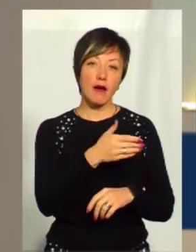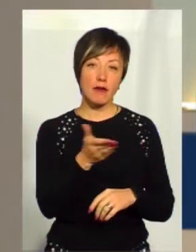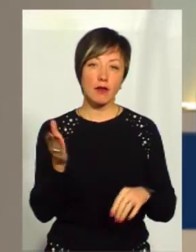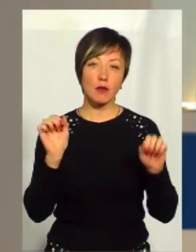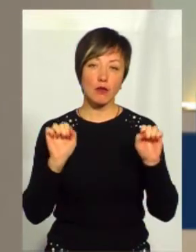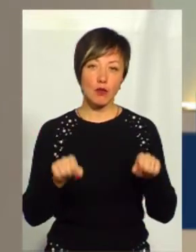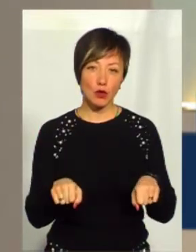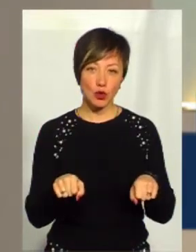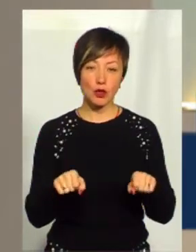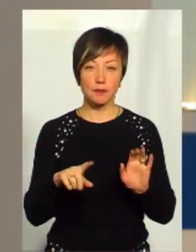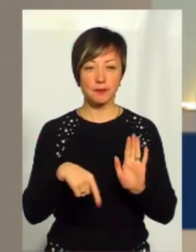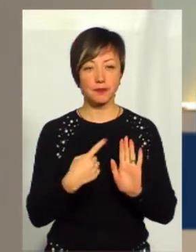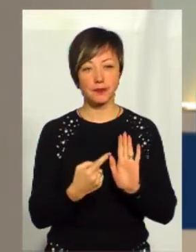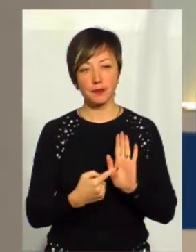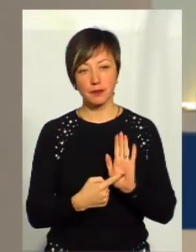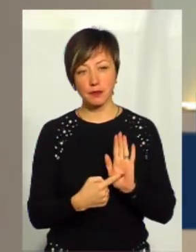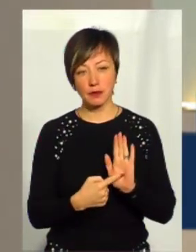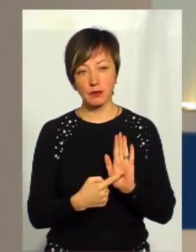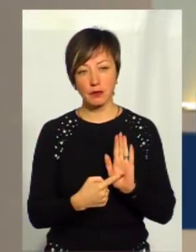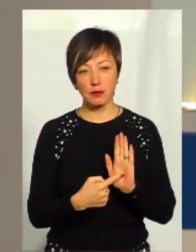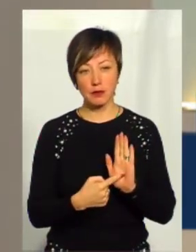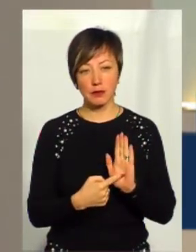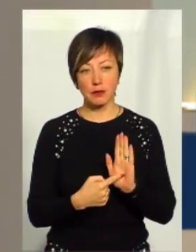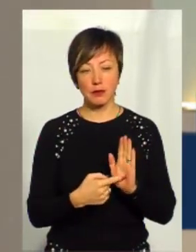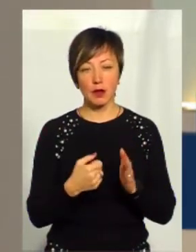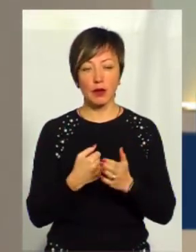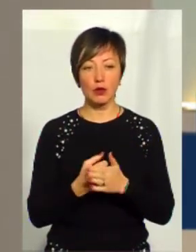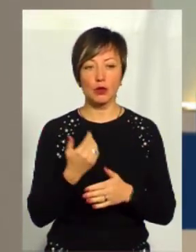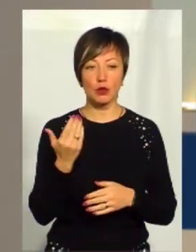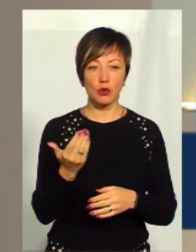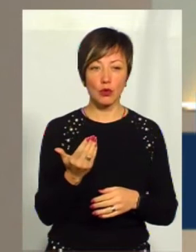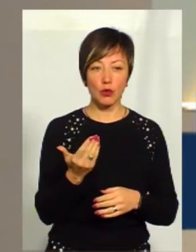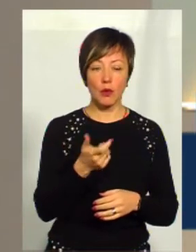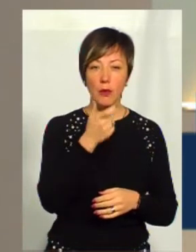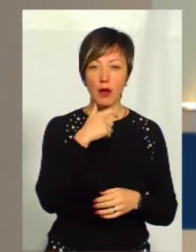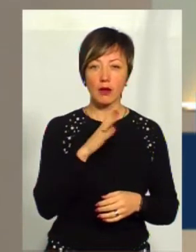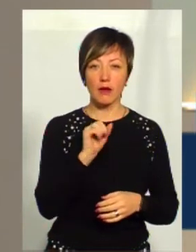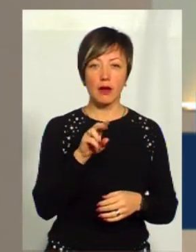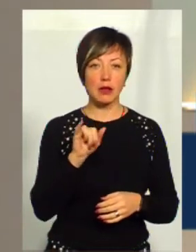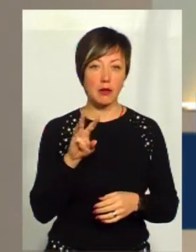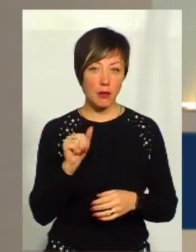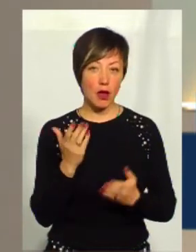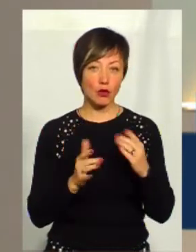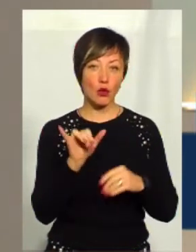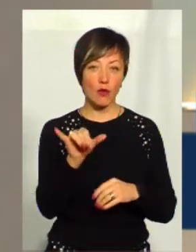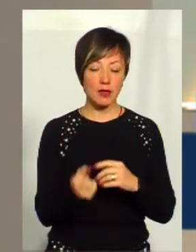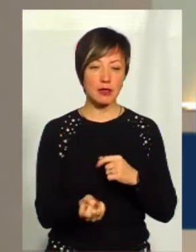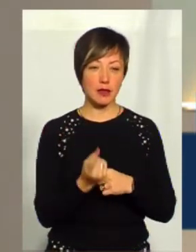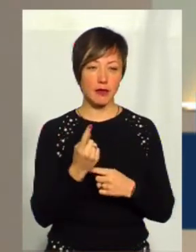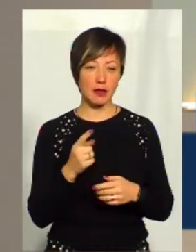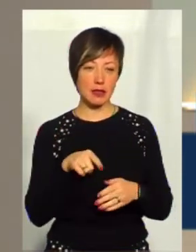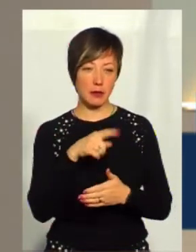ви можете ставити запитання до пана Вадима, якщо вони у вас з'являться.